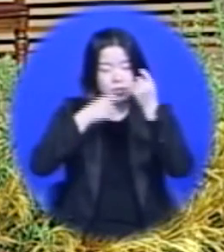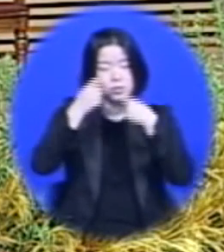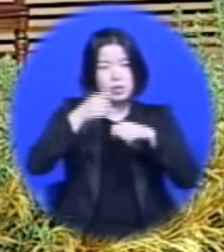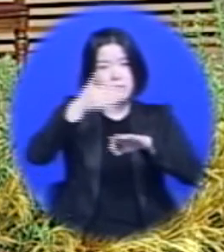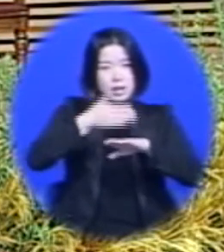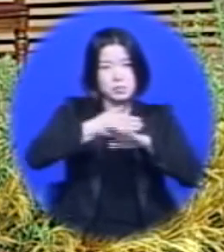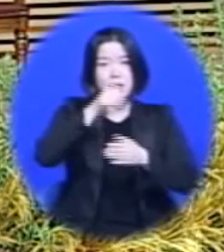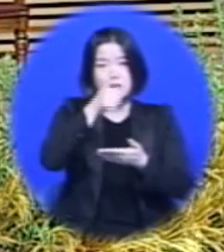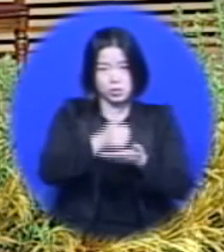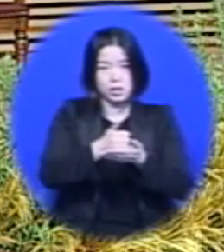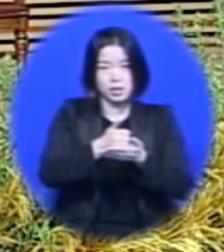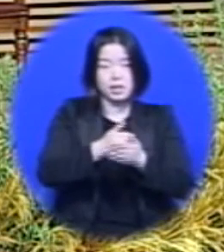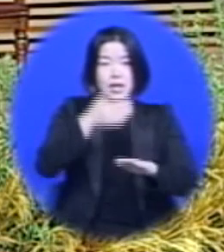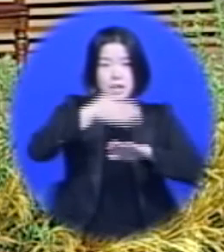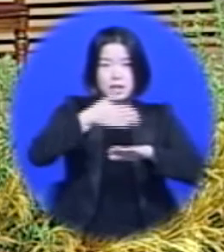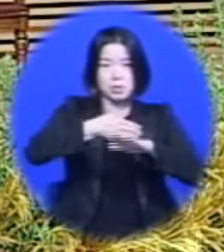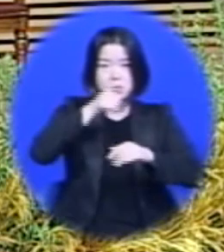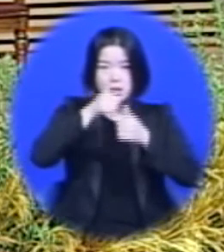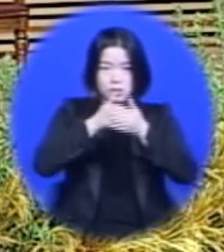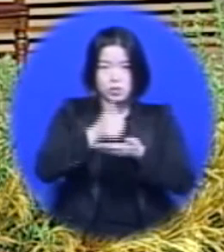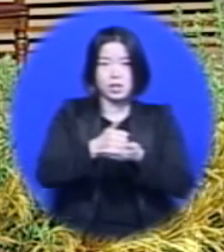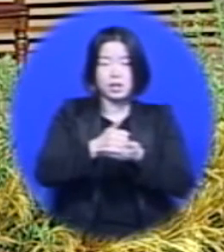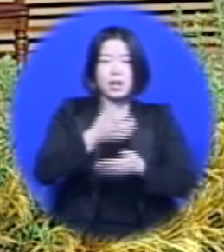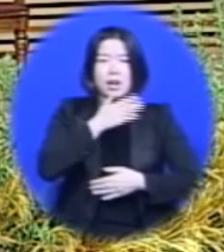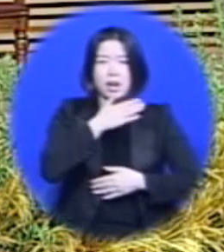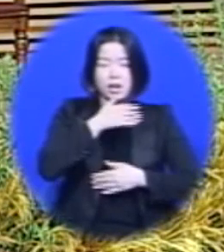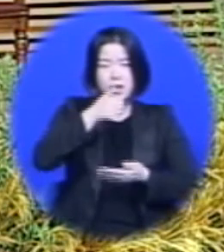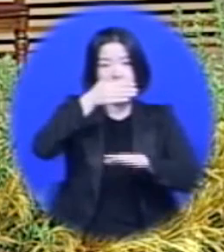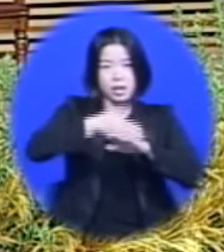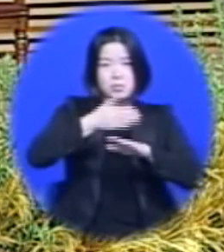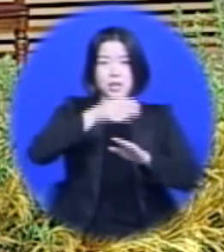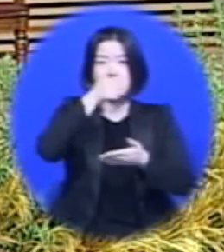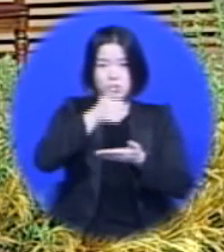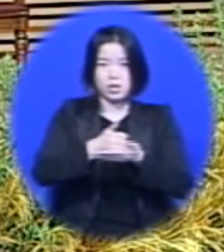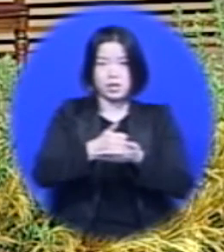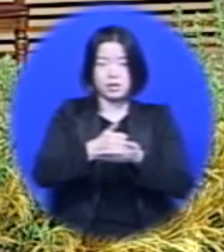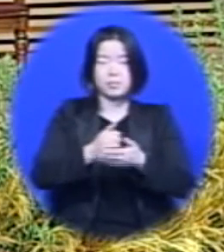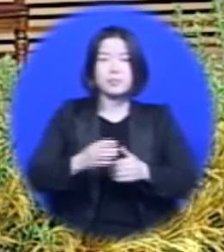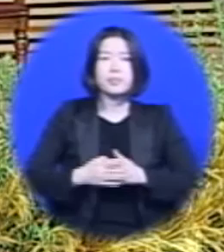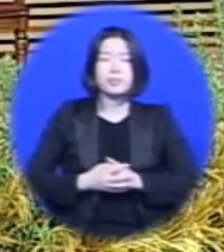죄, 감사한 죄, 아 감사한 죄.